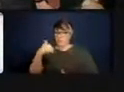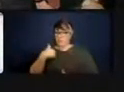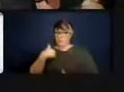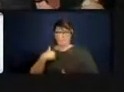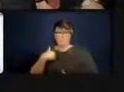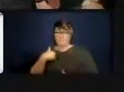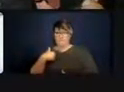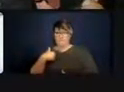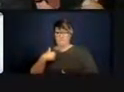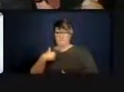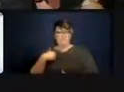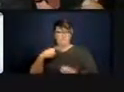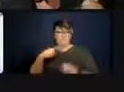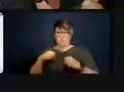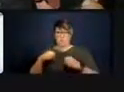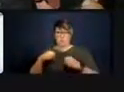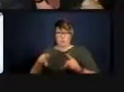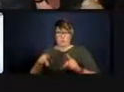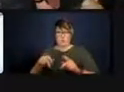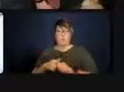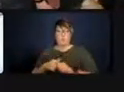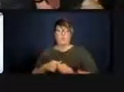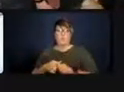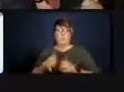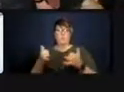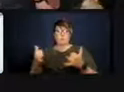nafasi ya